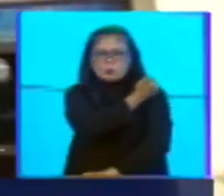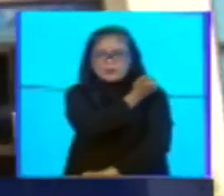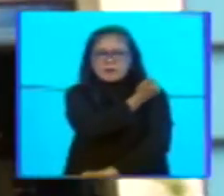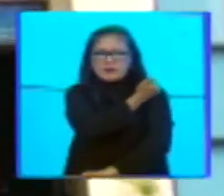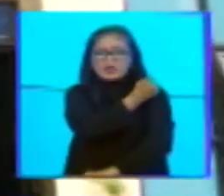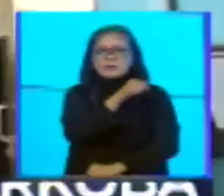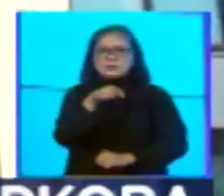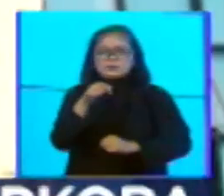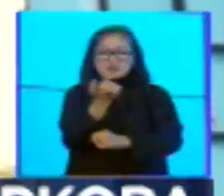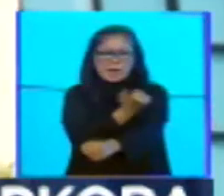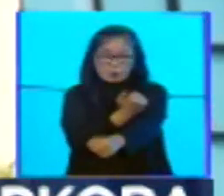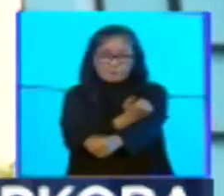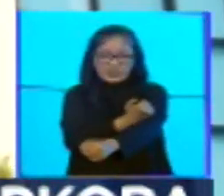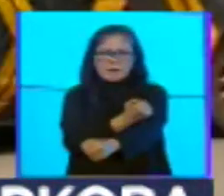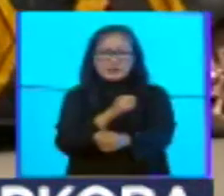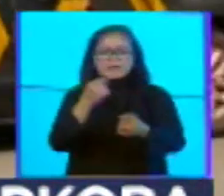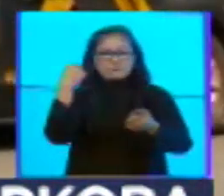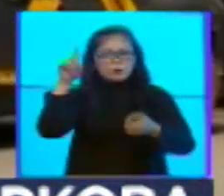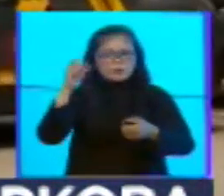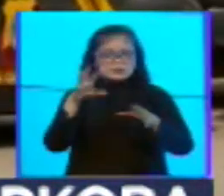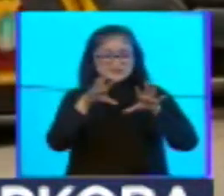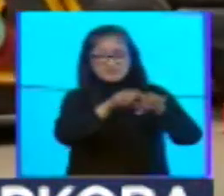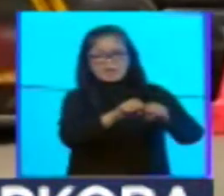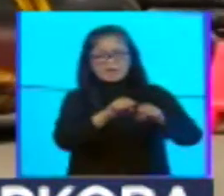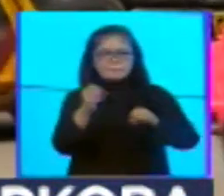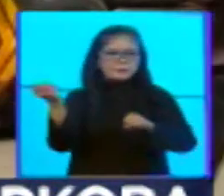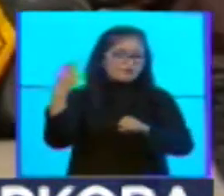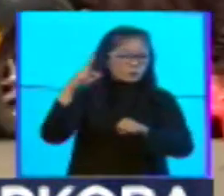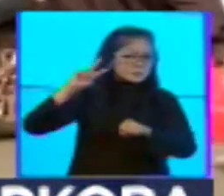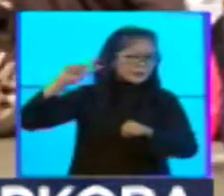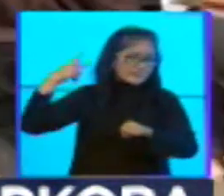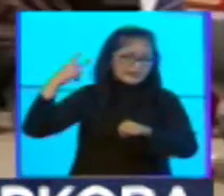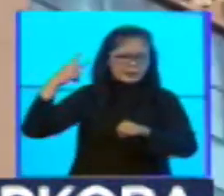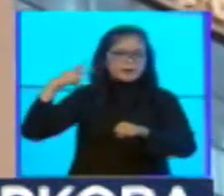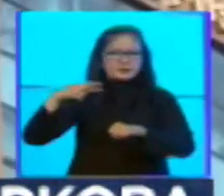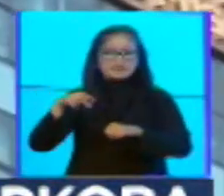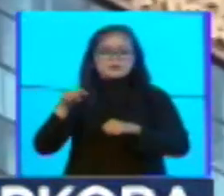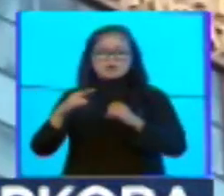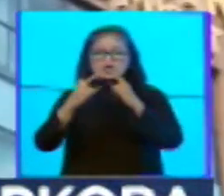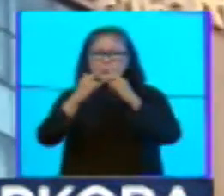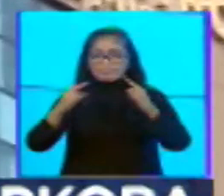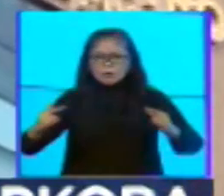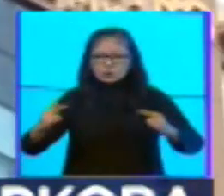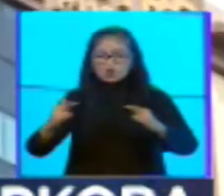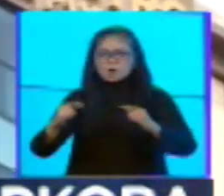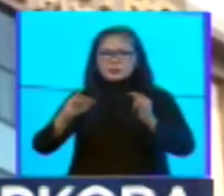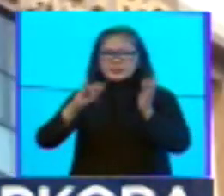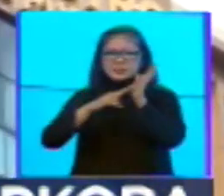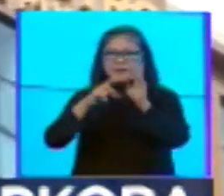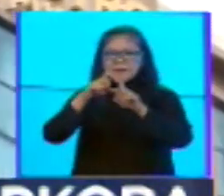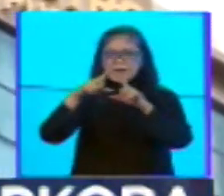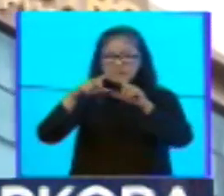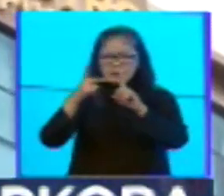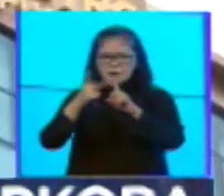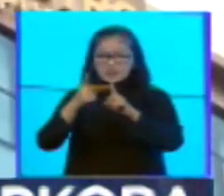kabar bahwa penangkapan dilakukan pada Rabu malam kemarin di kawasan Pondok Indah Jakarta Selatan saat keduanya tengah menjalankan pesta